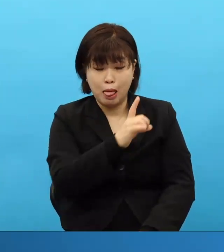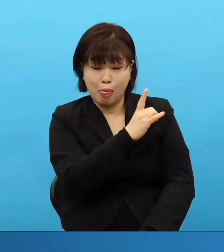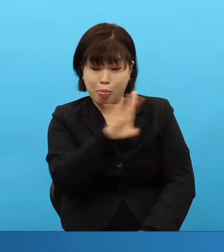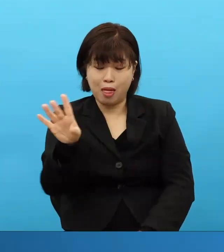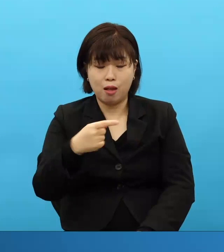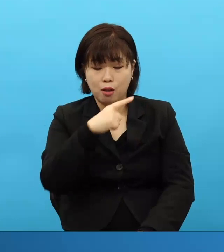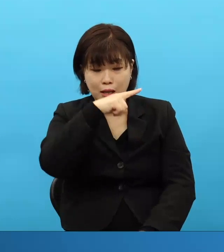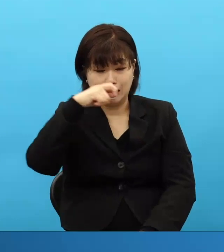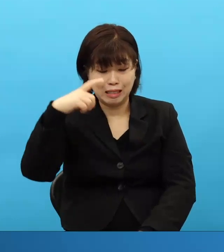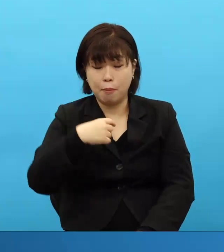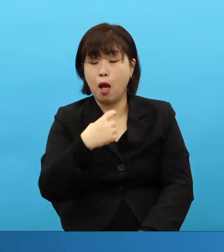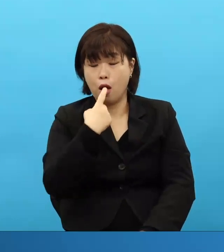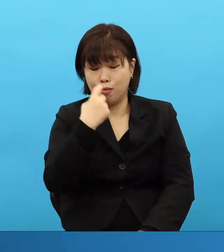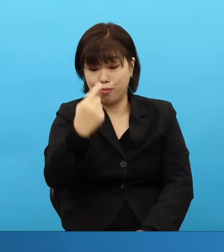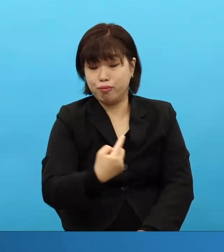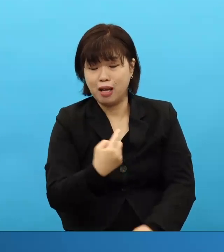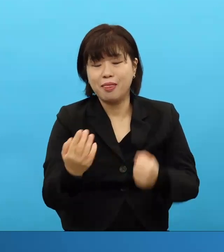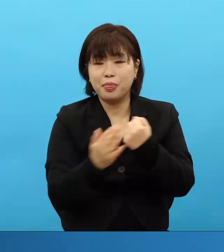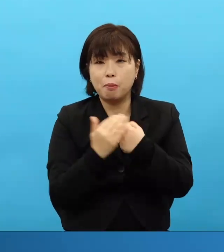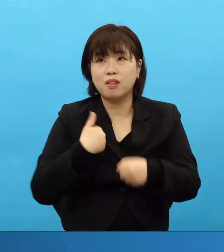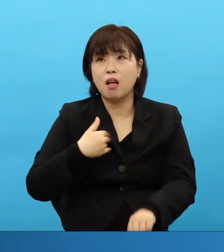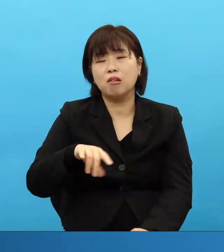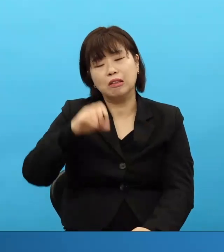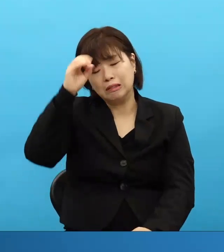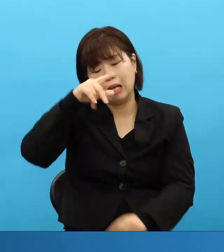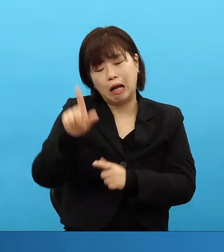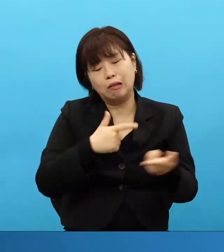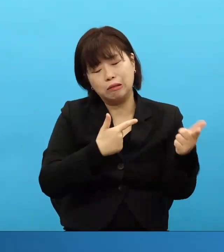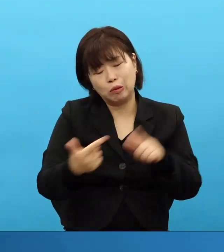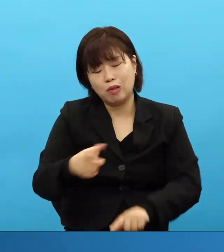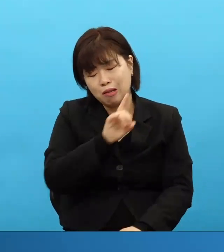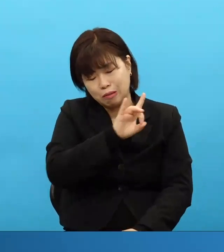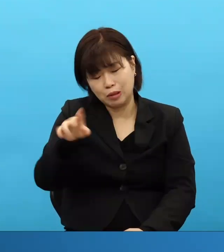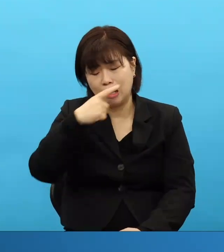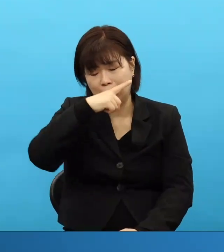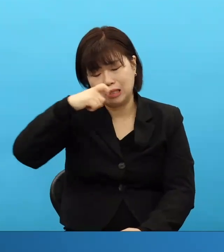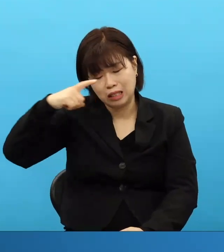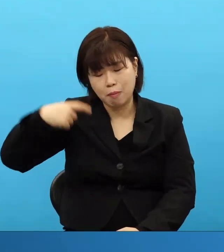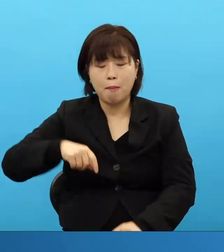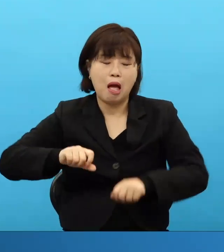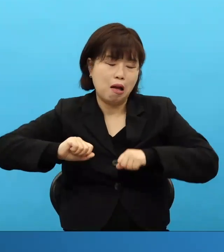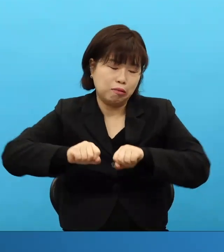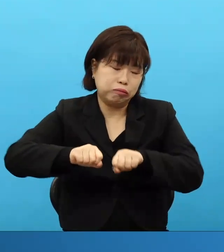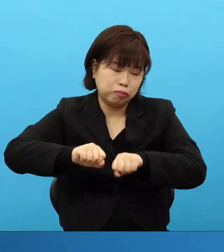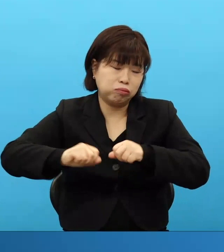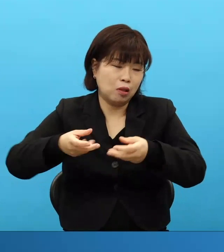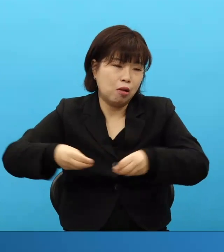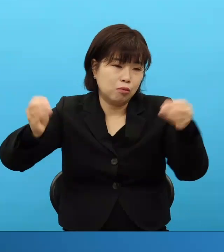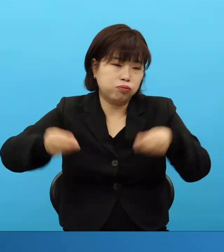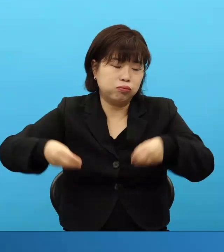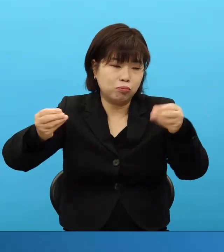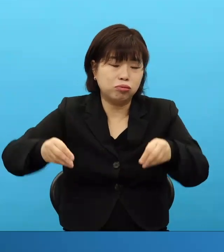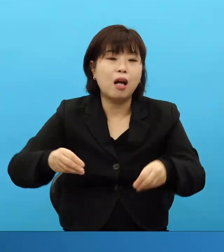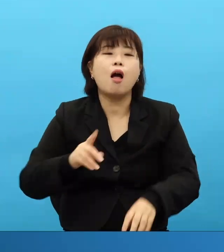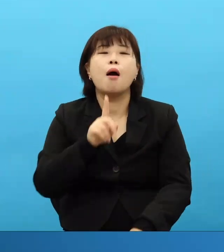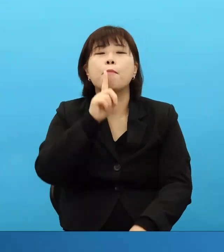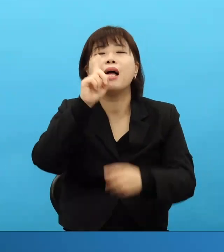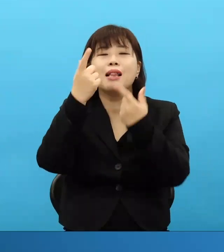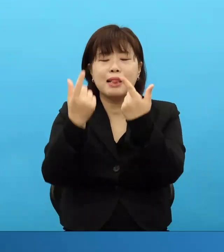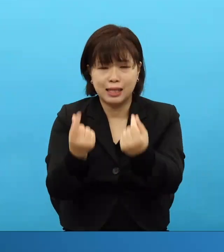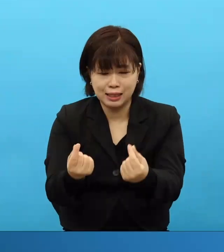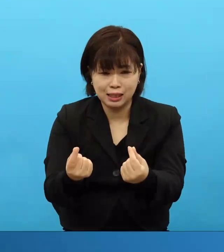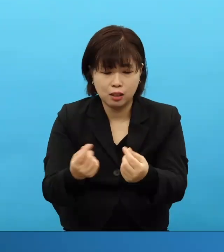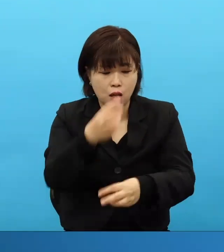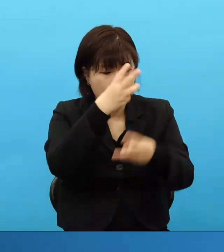믿으셔야 됩니다. Believe that. 설교는 목사가 하는 게 아니에요. 하나님이 시키는 The 겁니다. sermon is not done, given by the 그 pastor. 사람의 캐릭터, 그 사람 모든 걸 활용했어요. God utilizes his